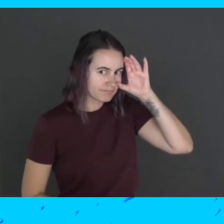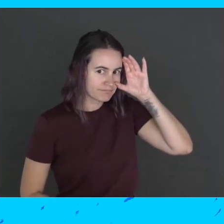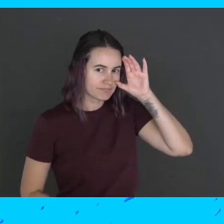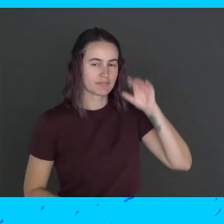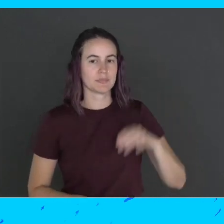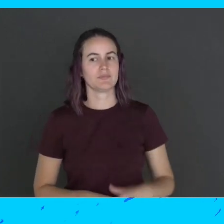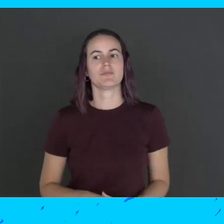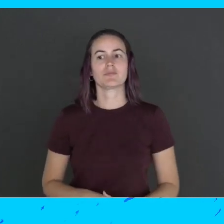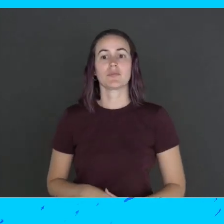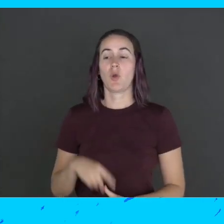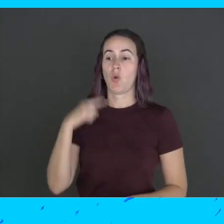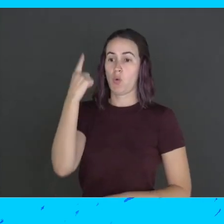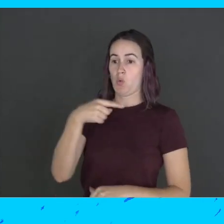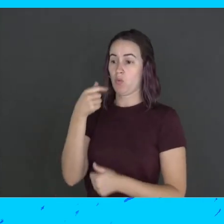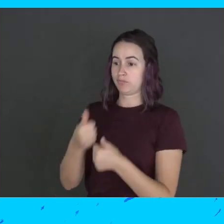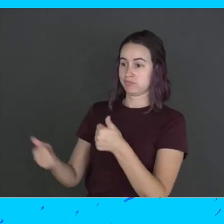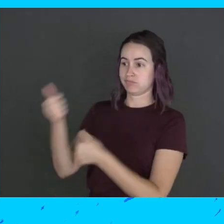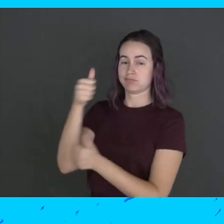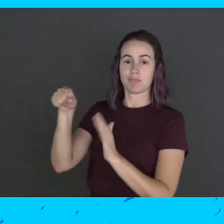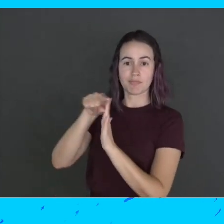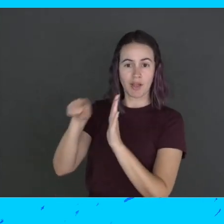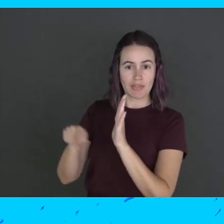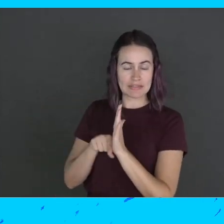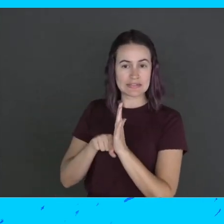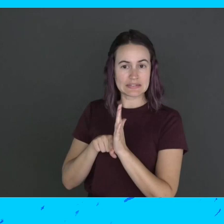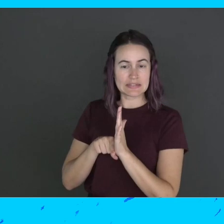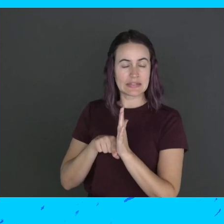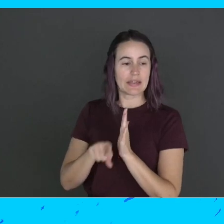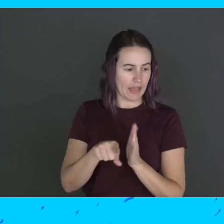avons décidé de